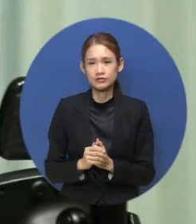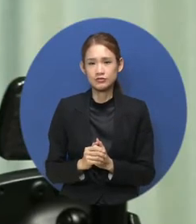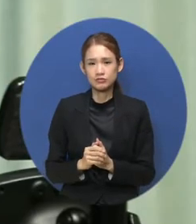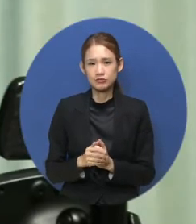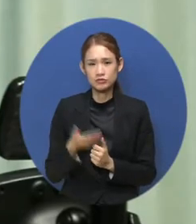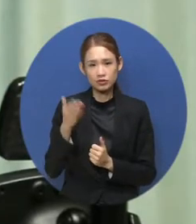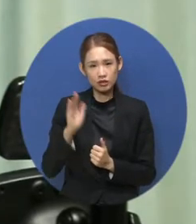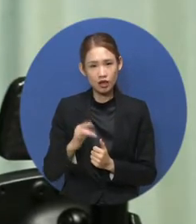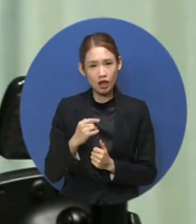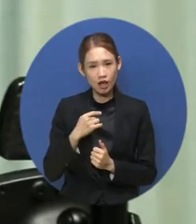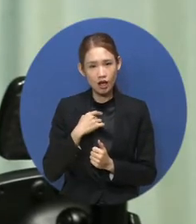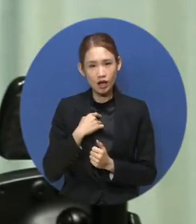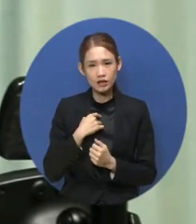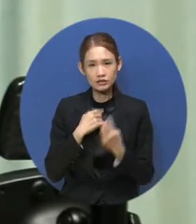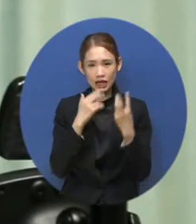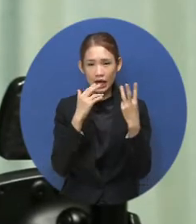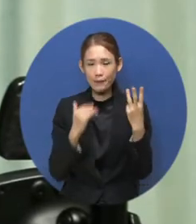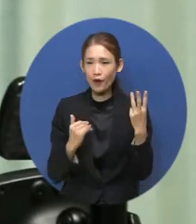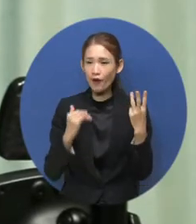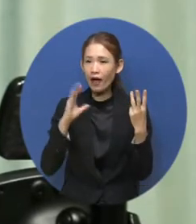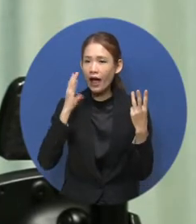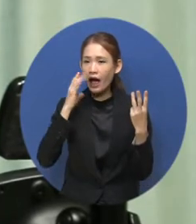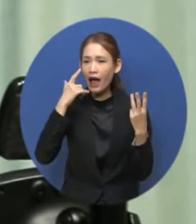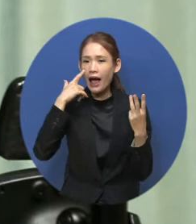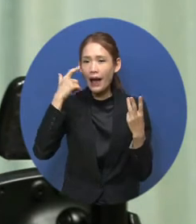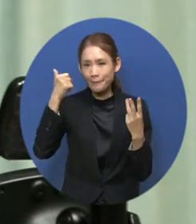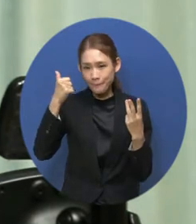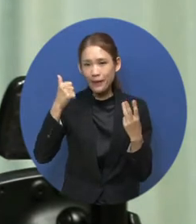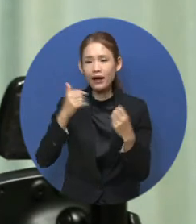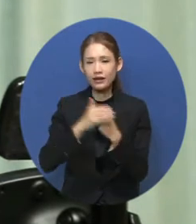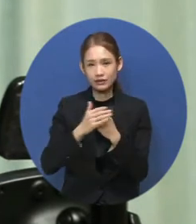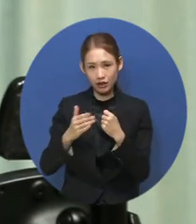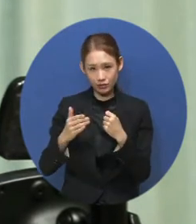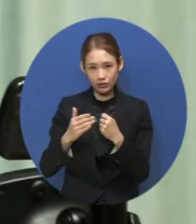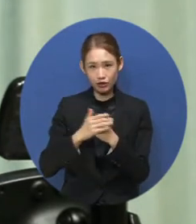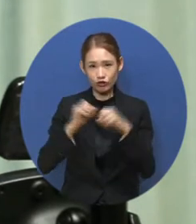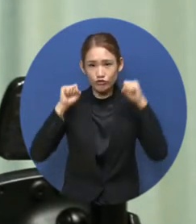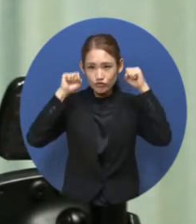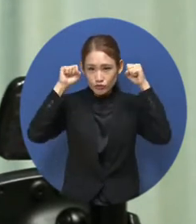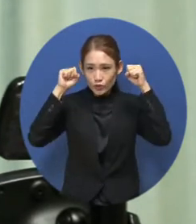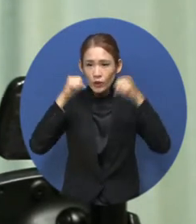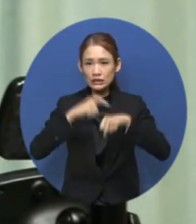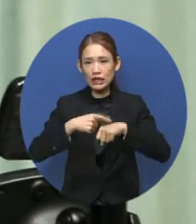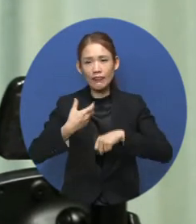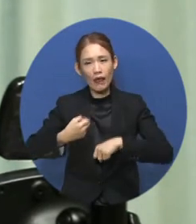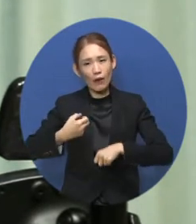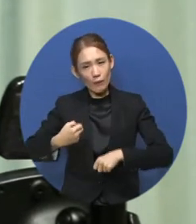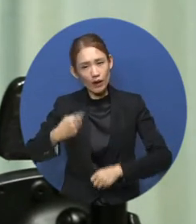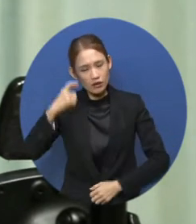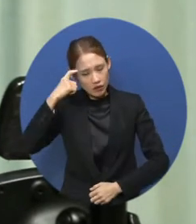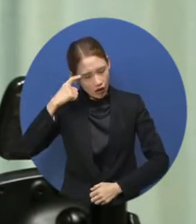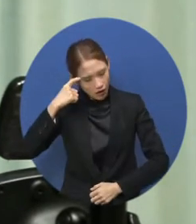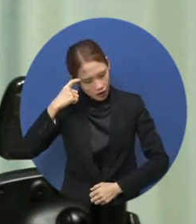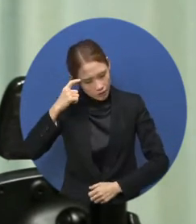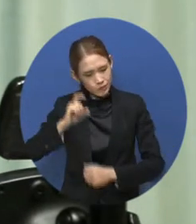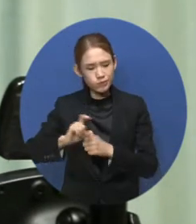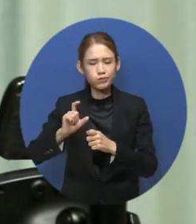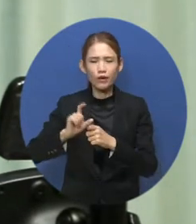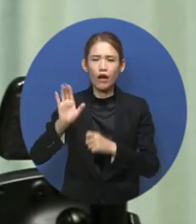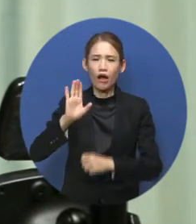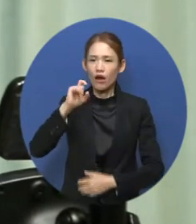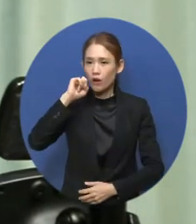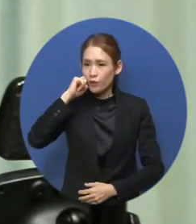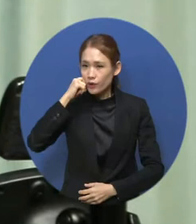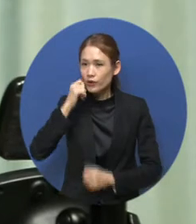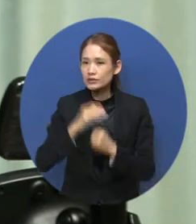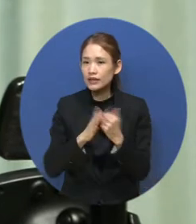그런데 이제 제가 새 아이가 아빠 있기 때문에 운동을 이렇게 따로 시간을 내서 하기에는 좀 어려움이 있더라고요. 그래서